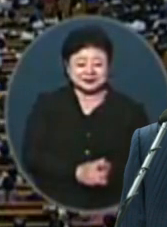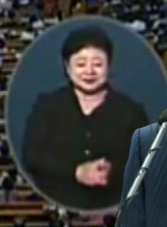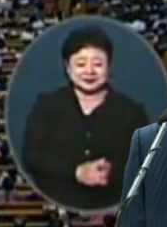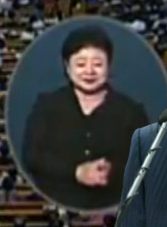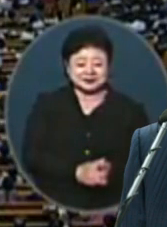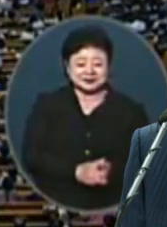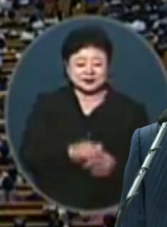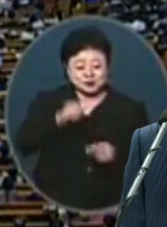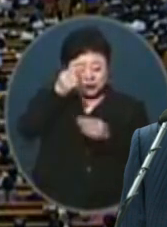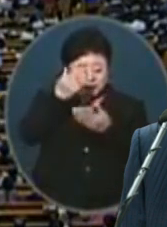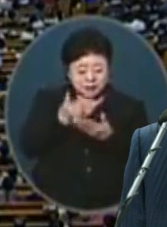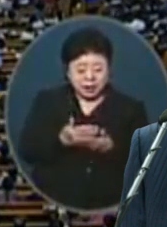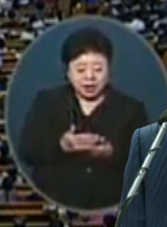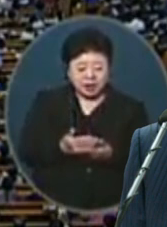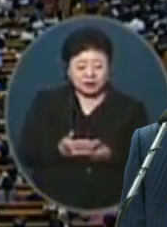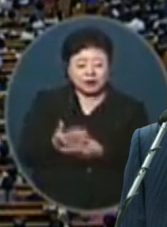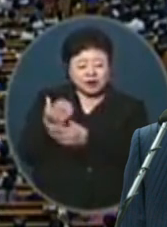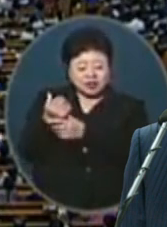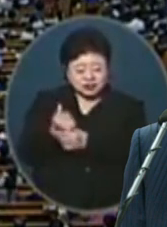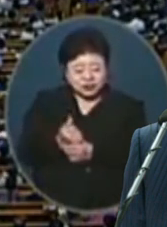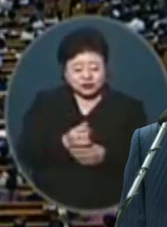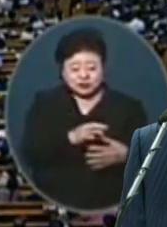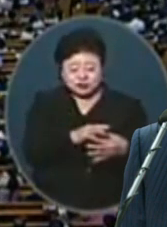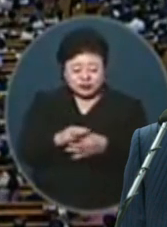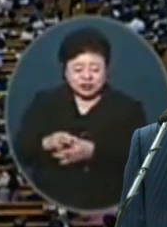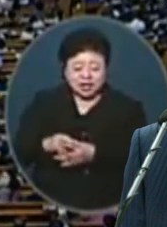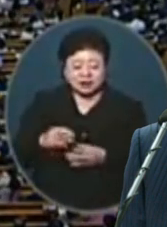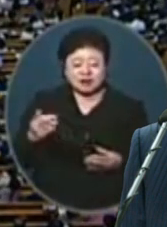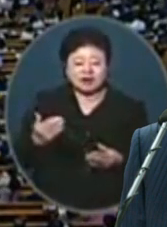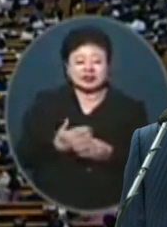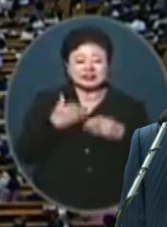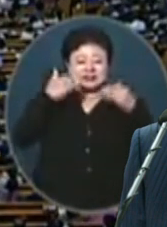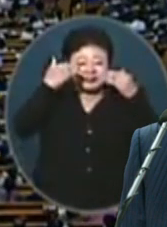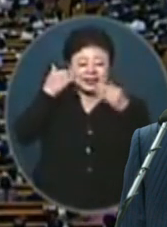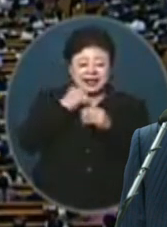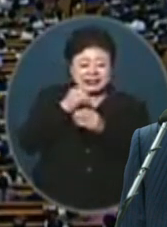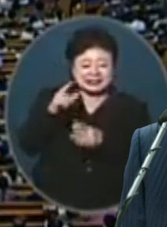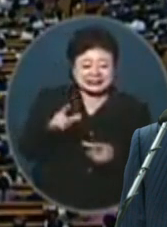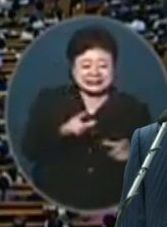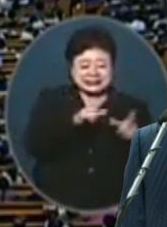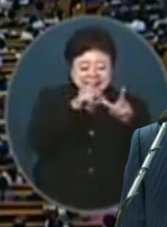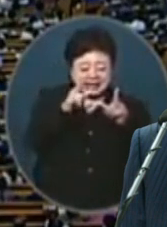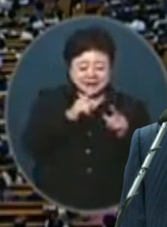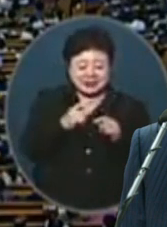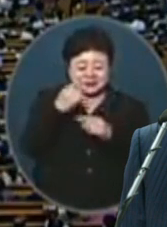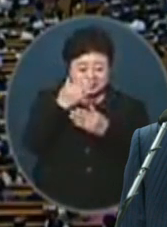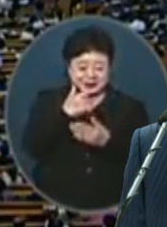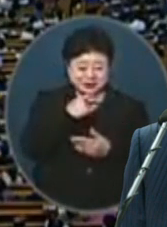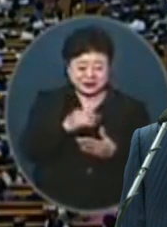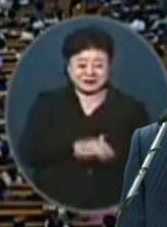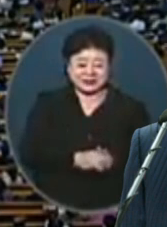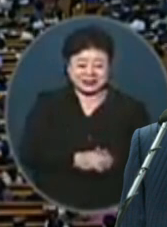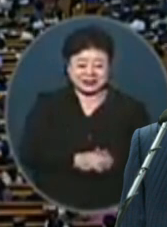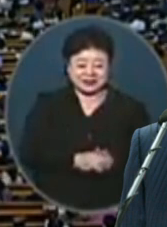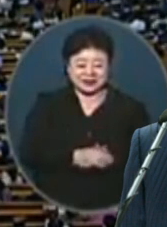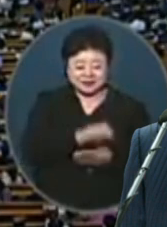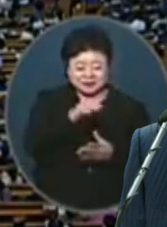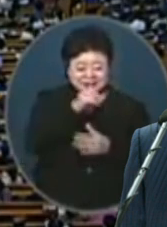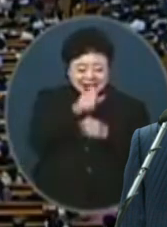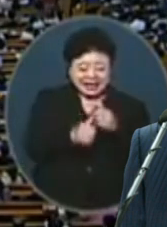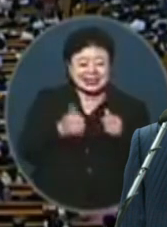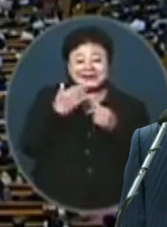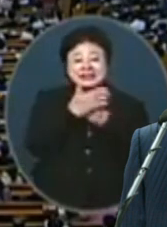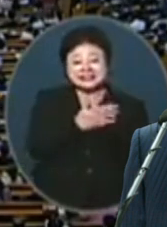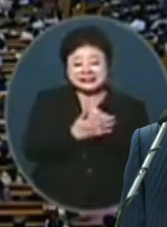구원을 받고 유지하고 성장하는 삶이란 제목으로 은혜를 나누겠습니다. 우리는 하나님의